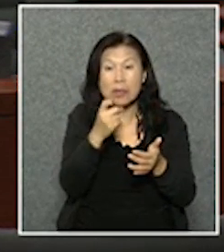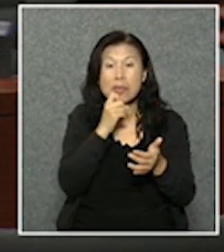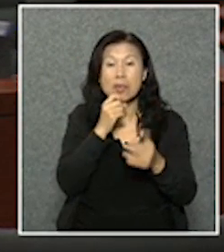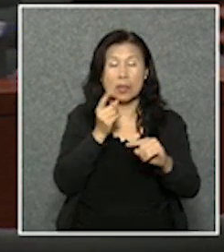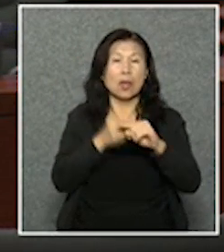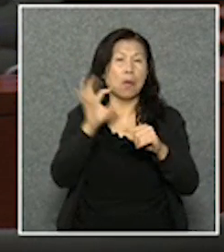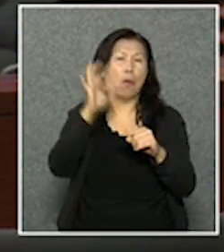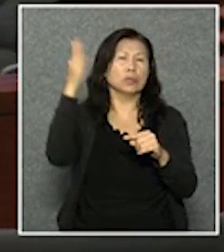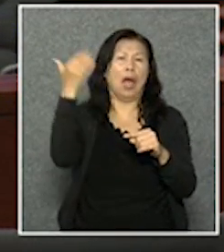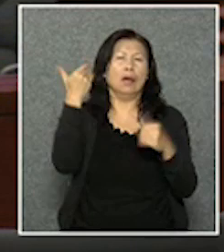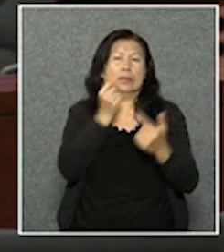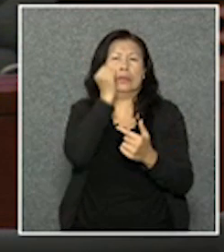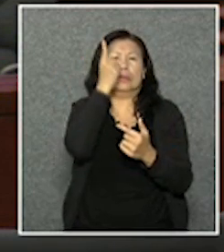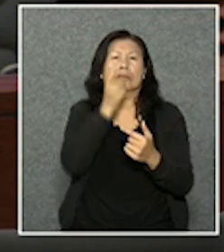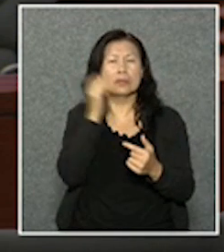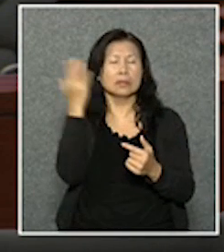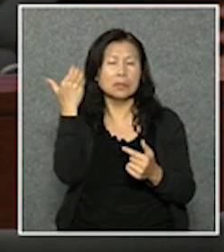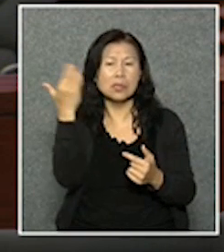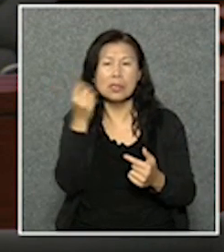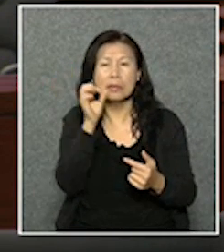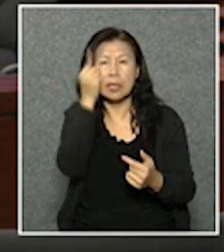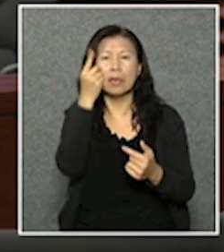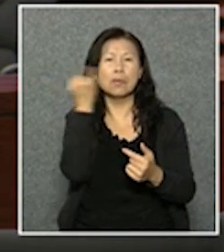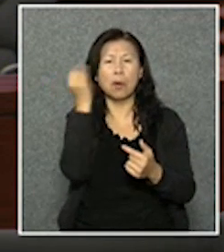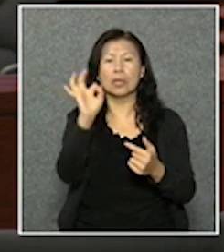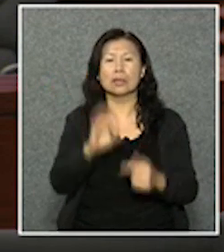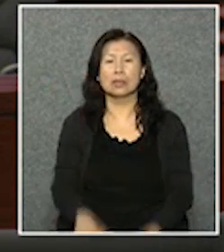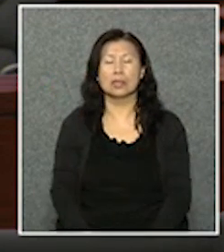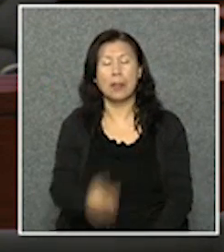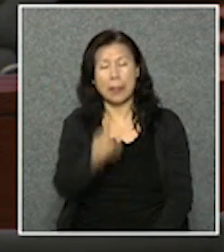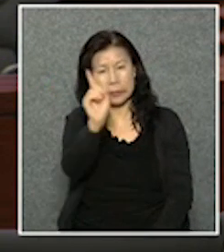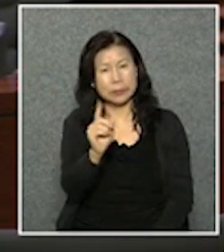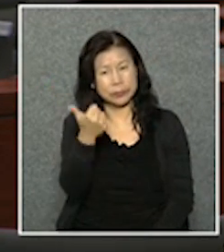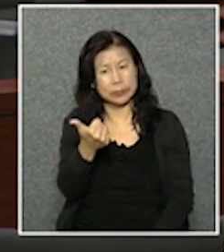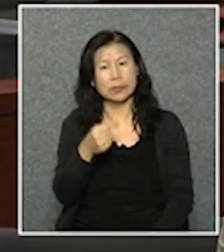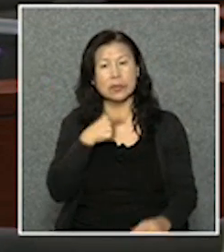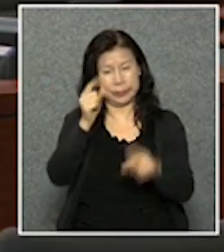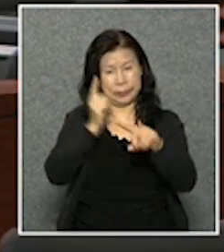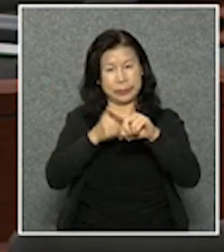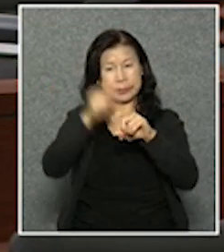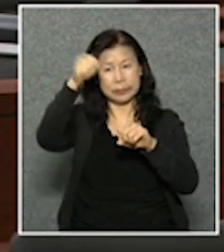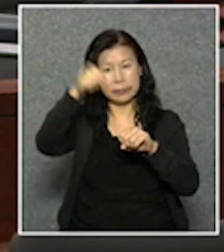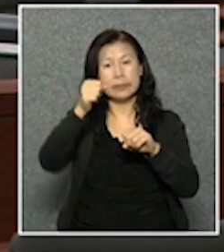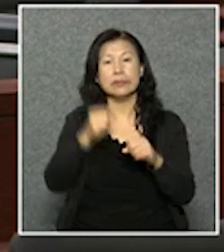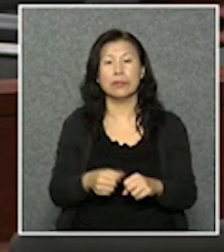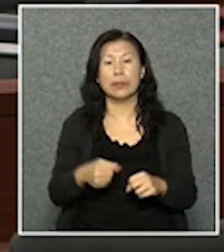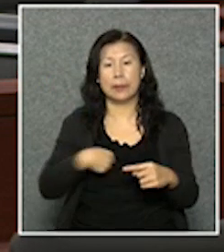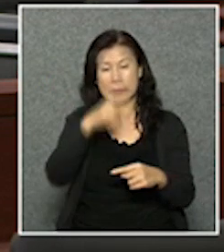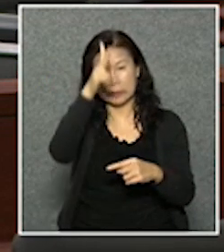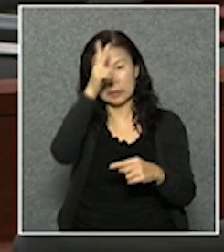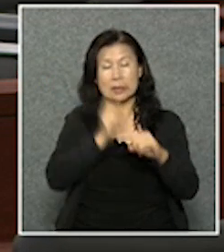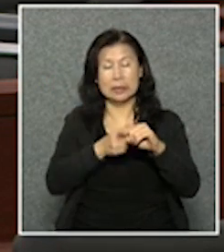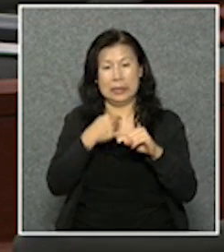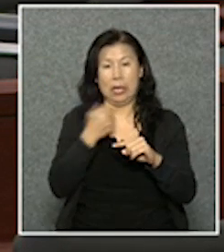我未聽過有啲咁嘅理論，係嘛？咁不過點都好，我認同一樣嘢，我認為咧，我哋政府